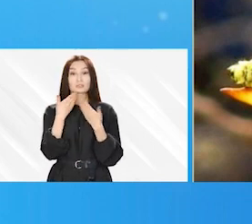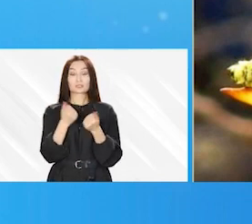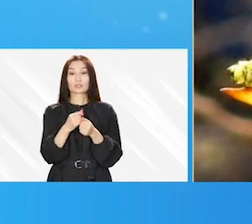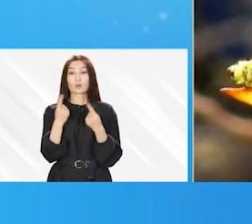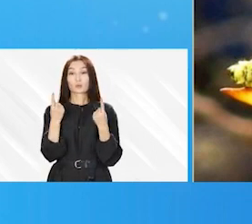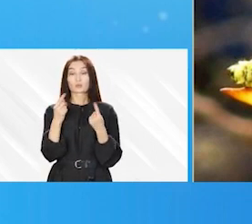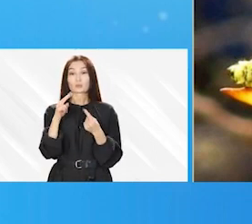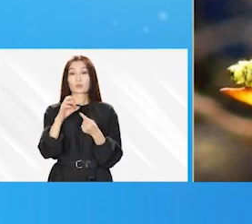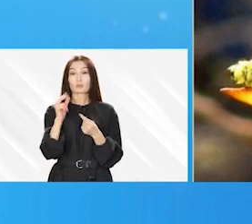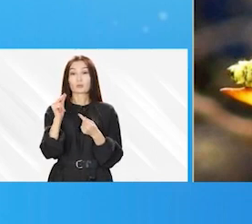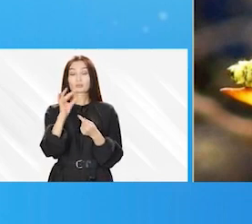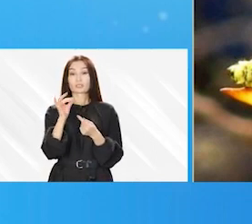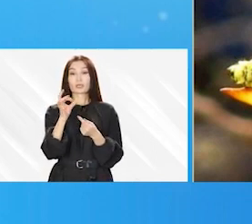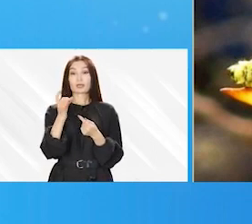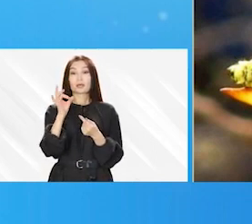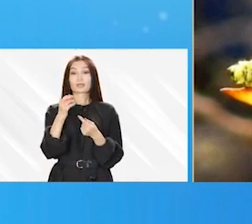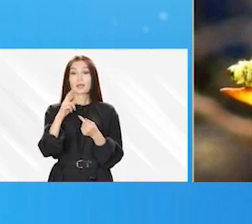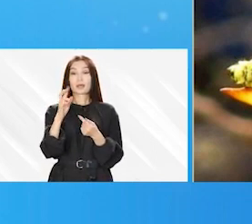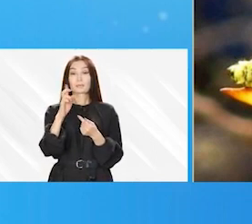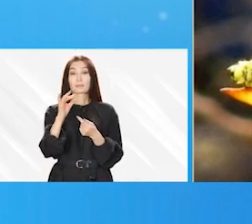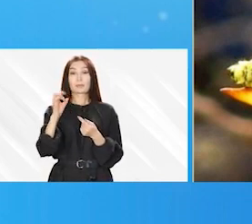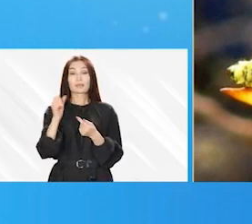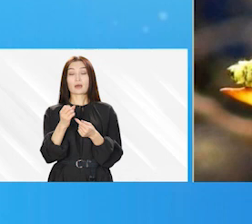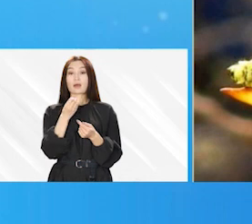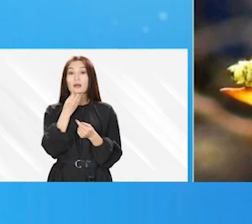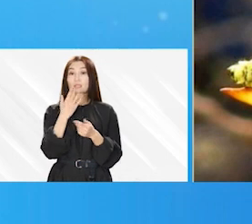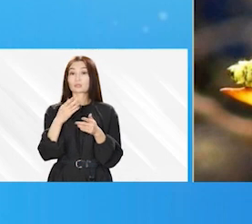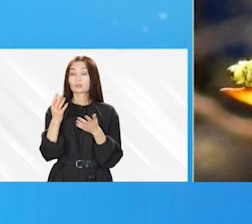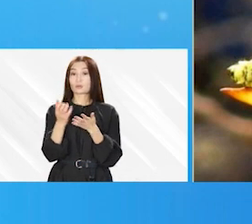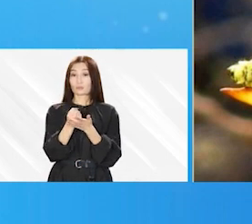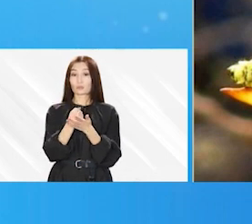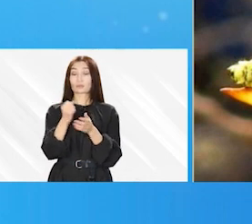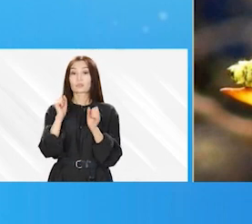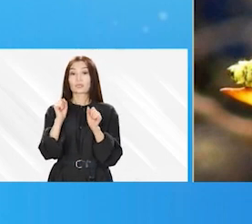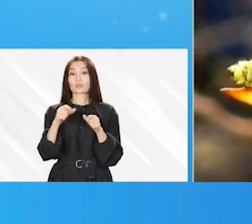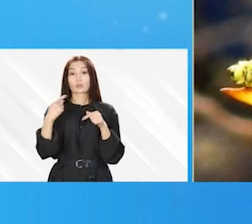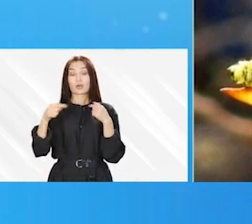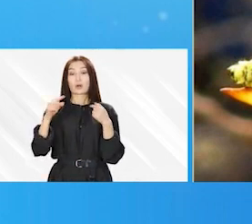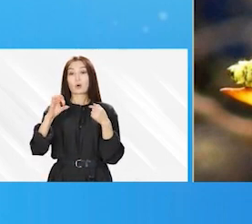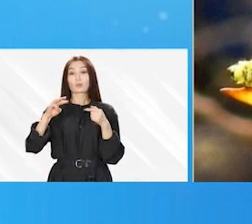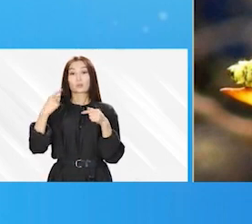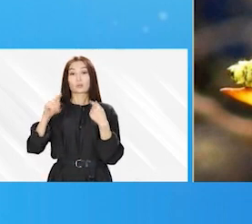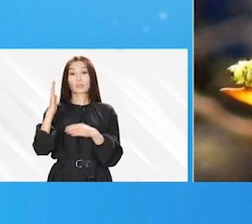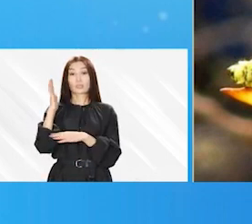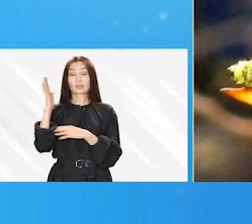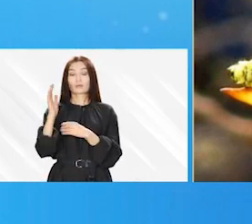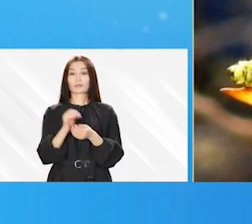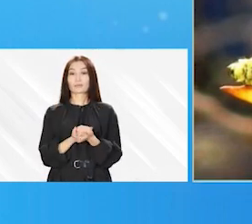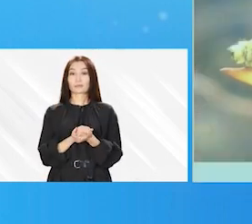крупные почкой рябины опушены и поэтому хорошо отличимы от почек других деревьев